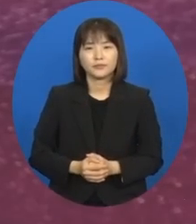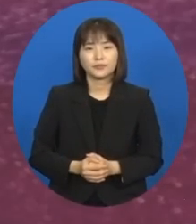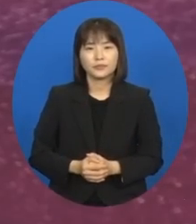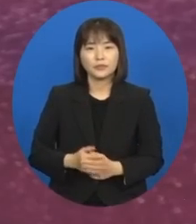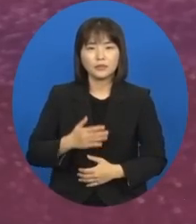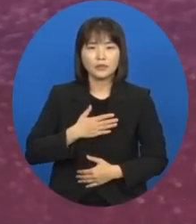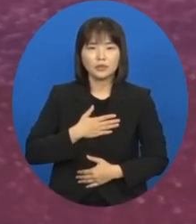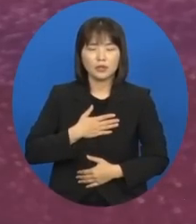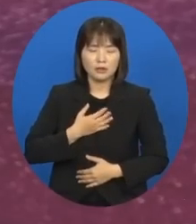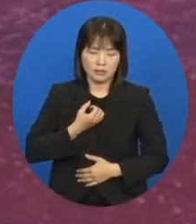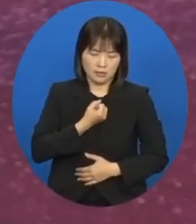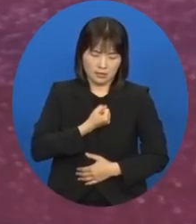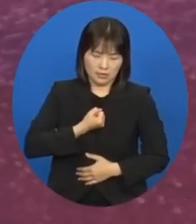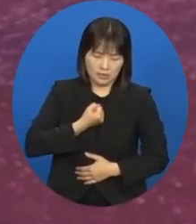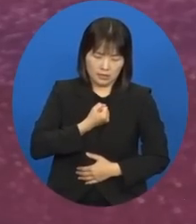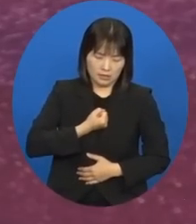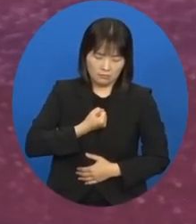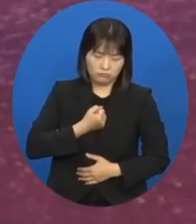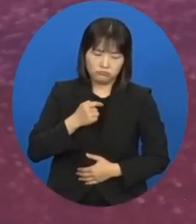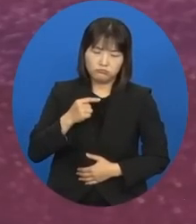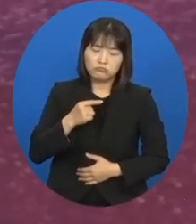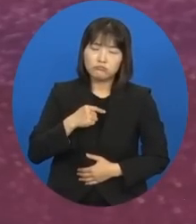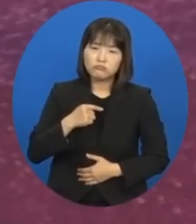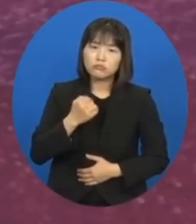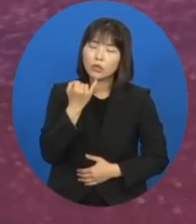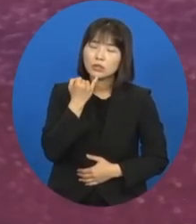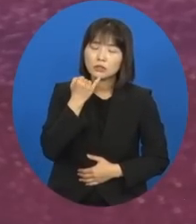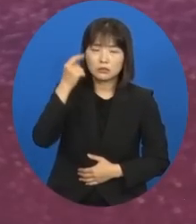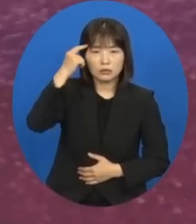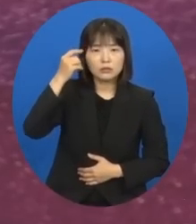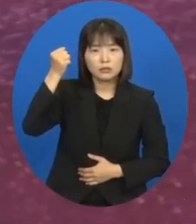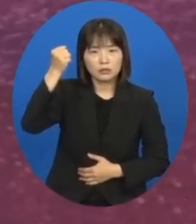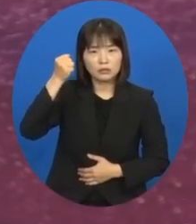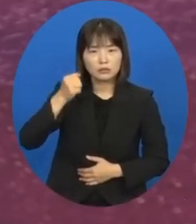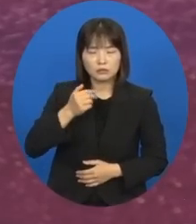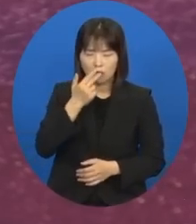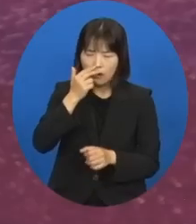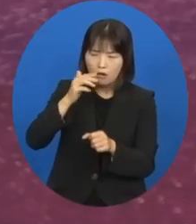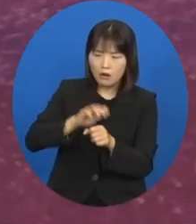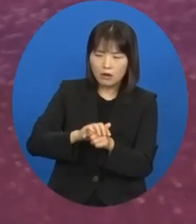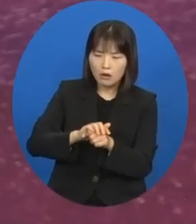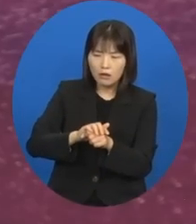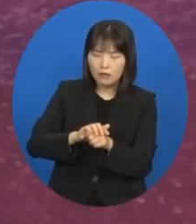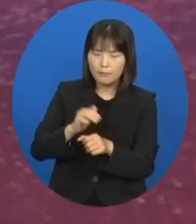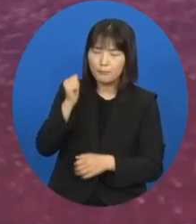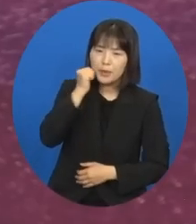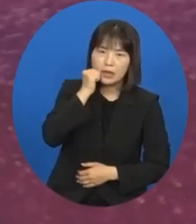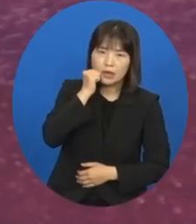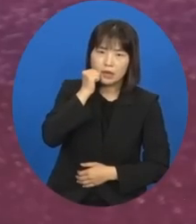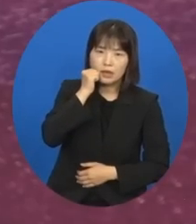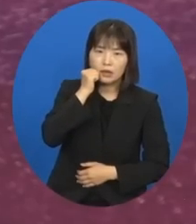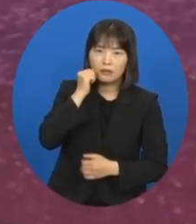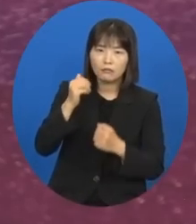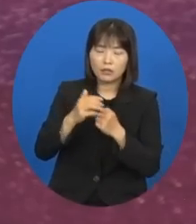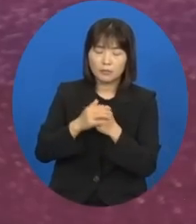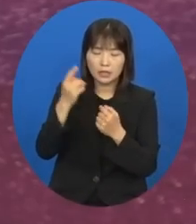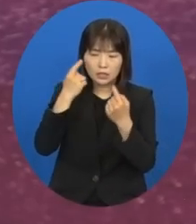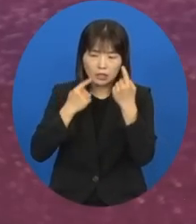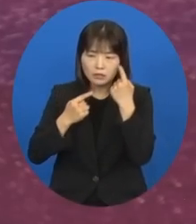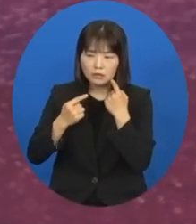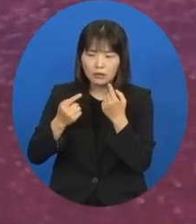저는 원한을 품는 것은 좀 괜찮다고 생각했습니다 억울한 일을 당했으니까 상처를